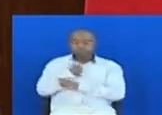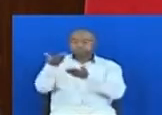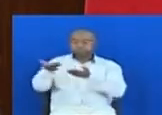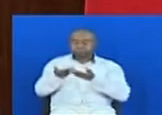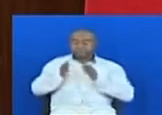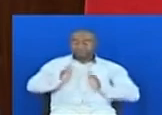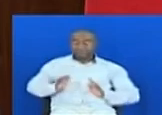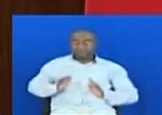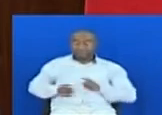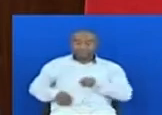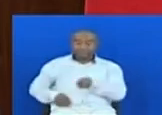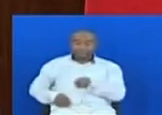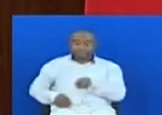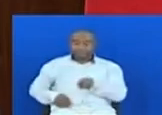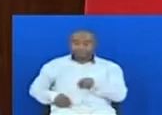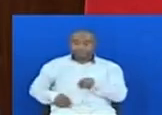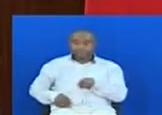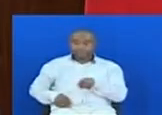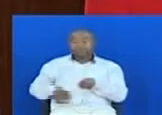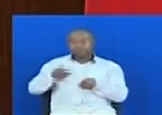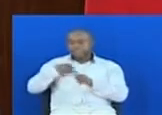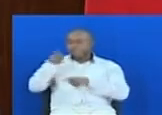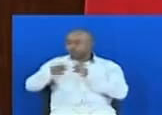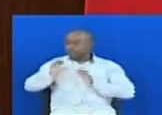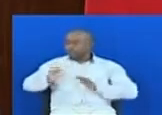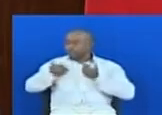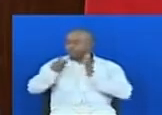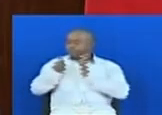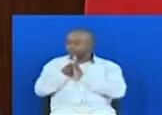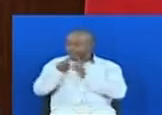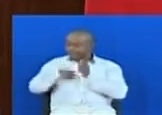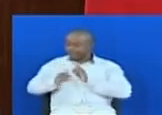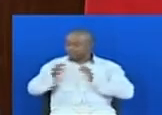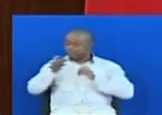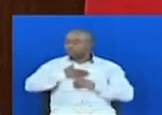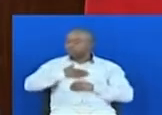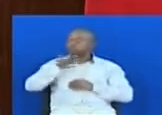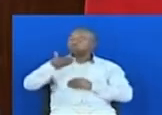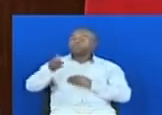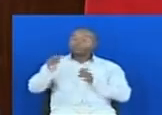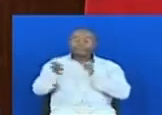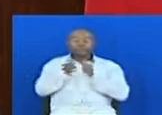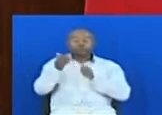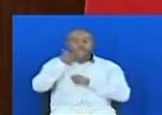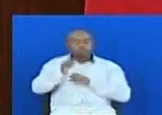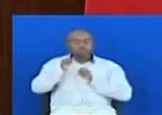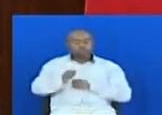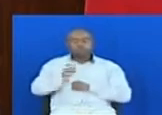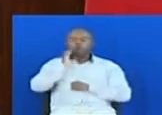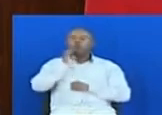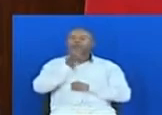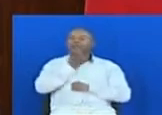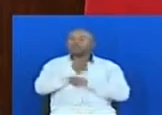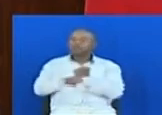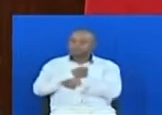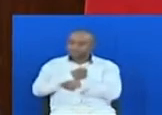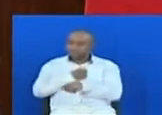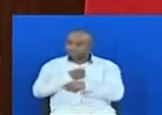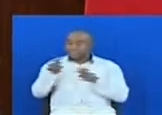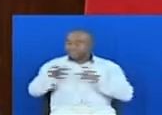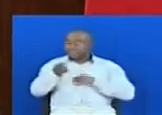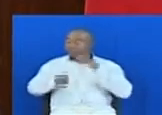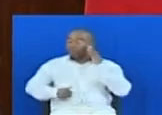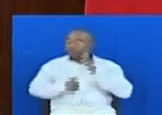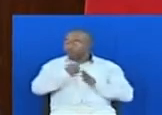tulikuwa wageni nalo na tutaendelea nalo. Cha umuhimu tuendelee kuchukua tahadhari kama vile ambavyo viongozi